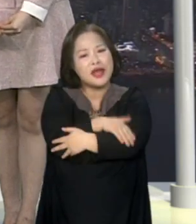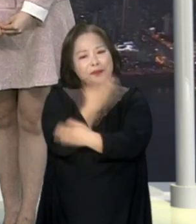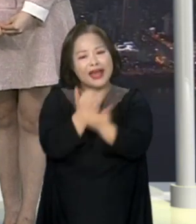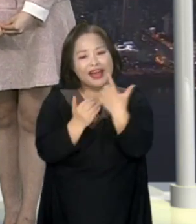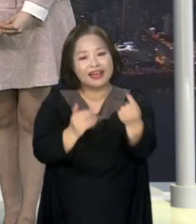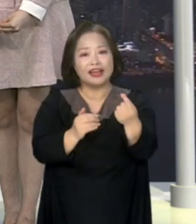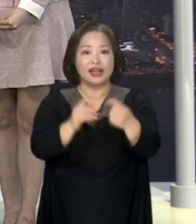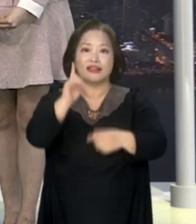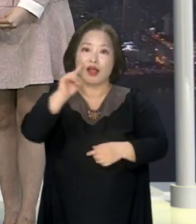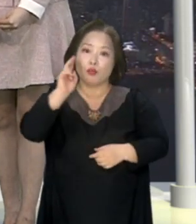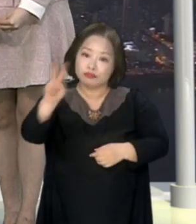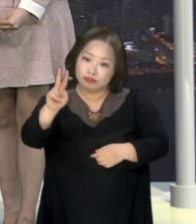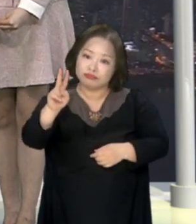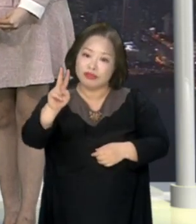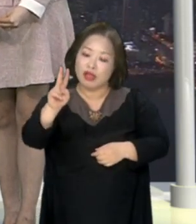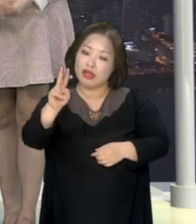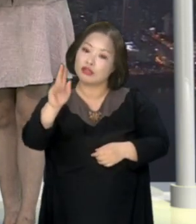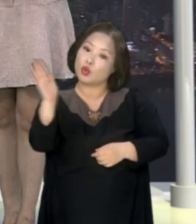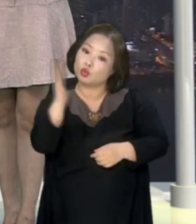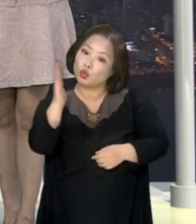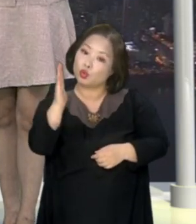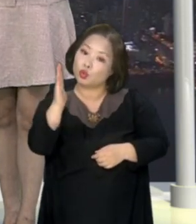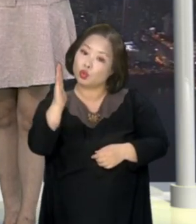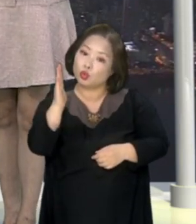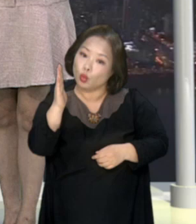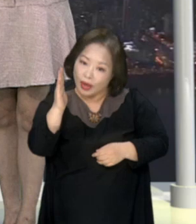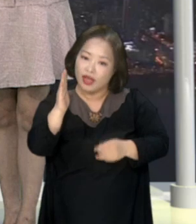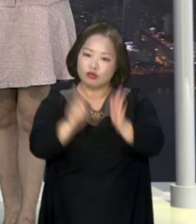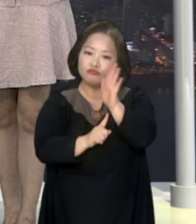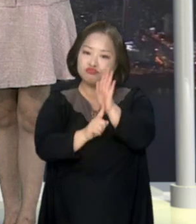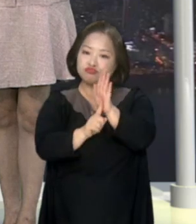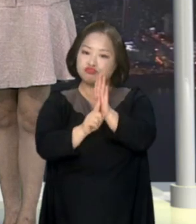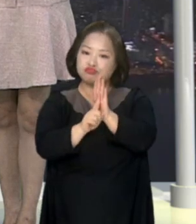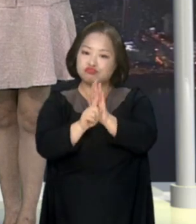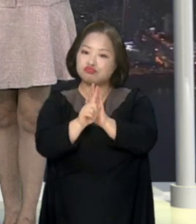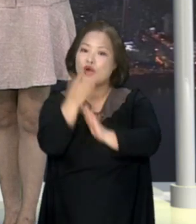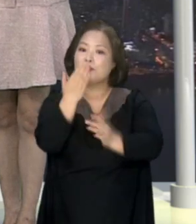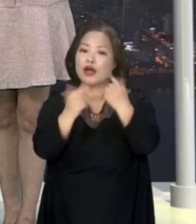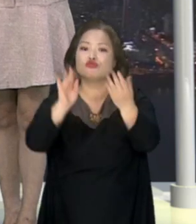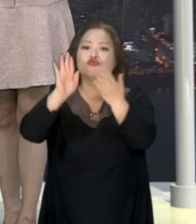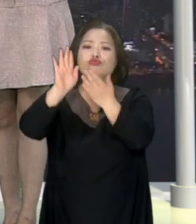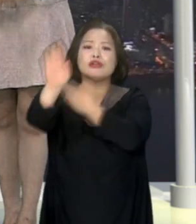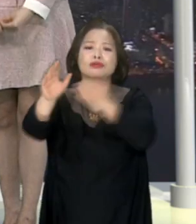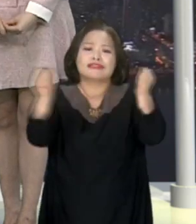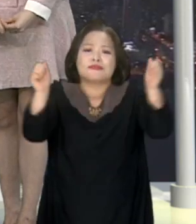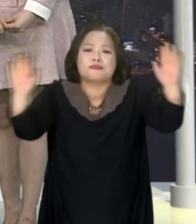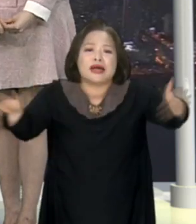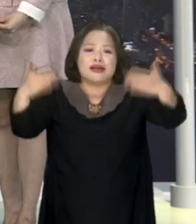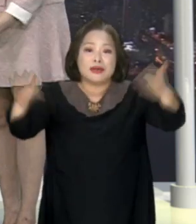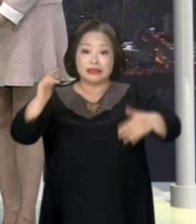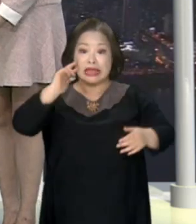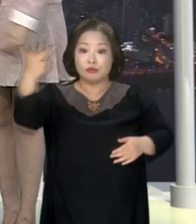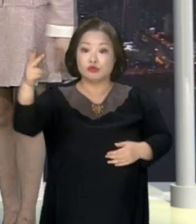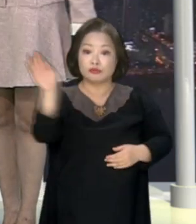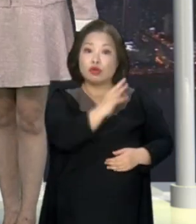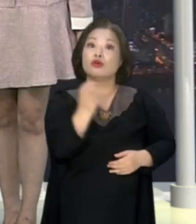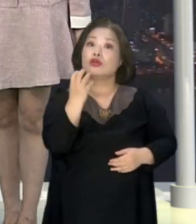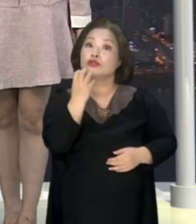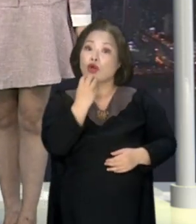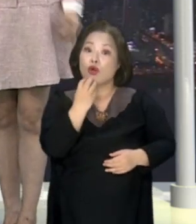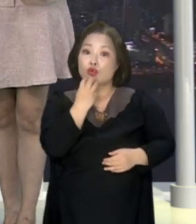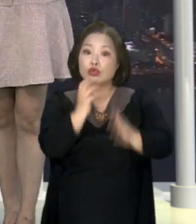낮부터 평년 기온 회복하겠습니다 하지만 주 후반에 다시 찬바람이 강해지면서 다음 주에는 서울 기온도